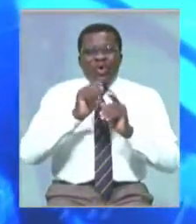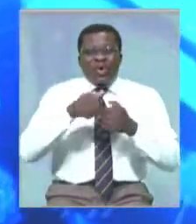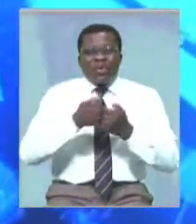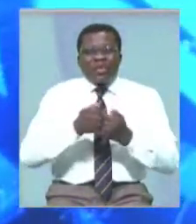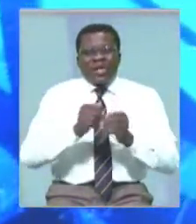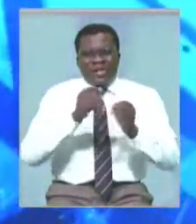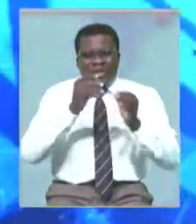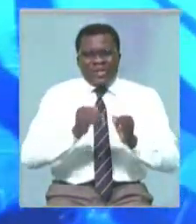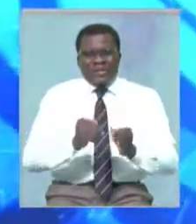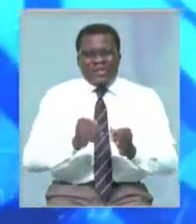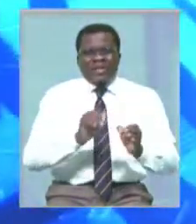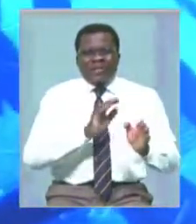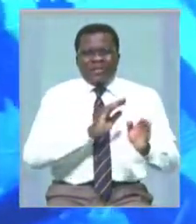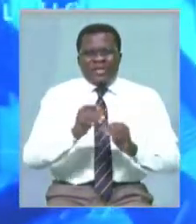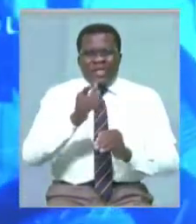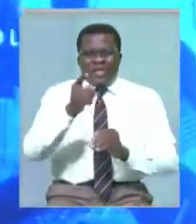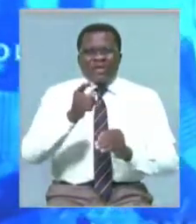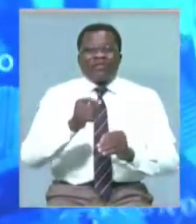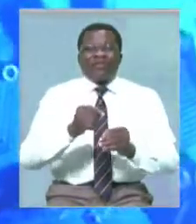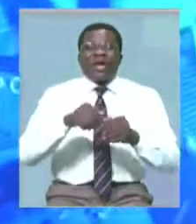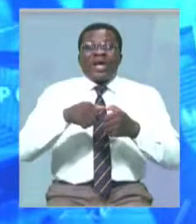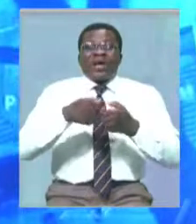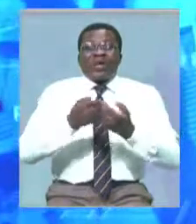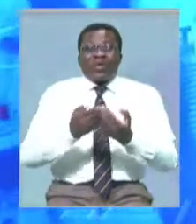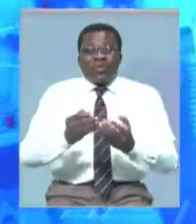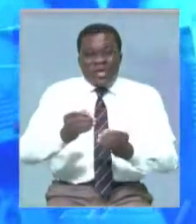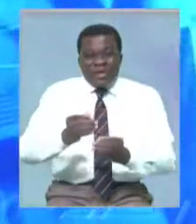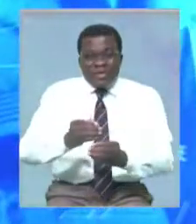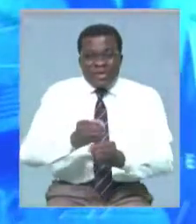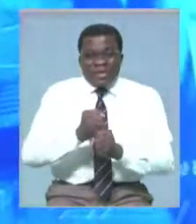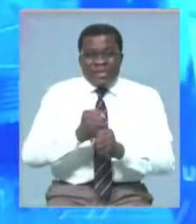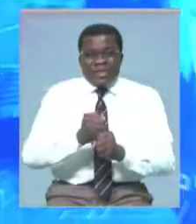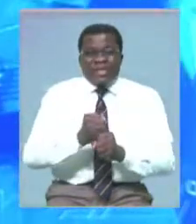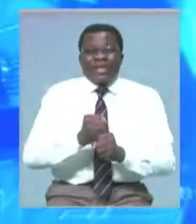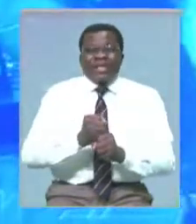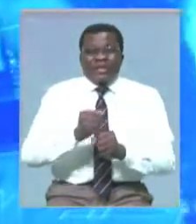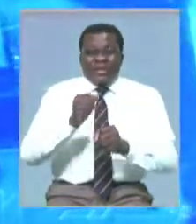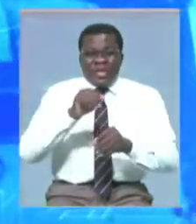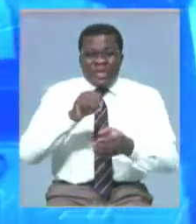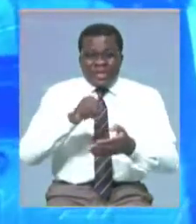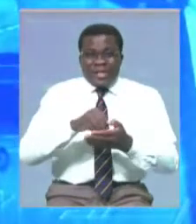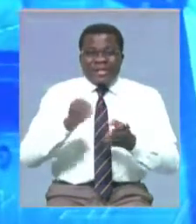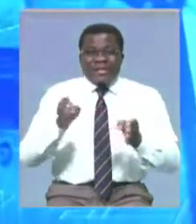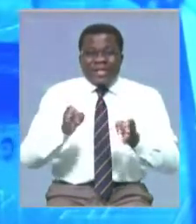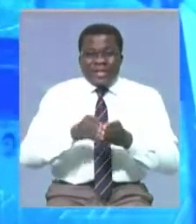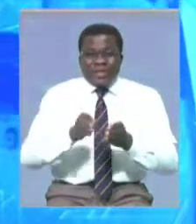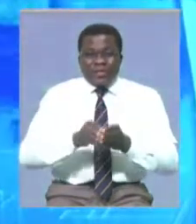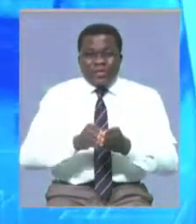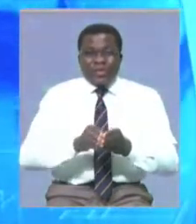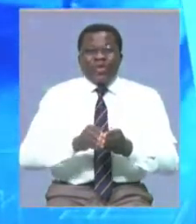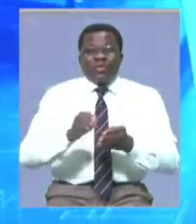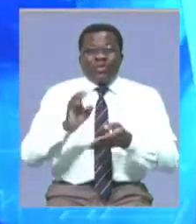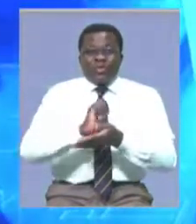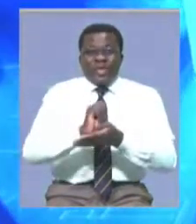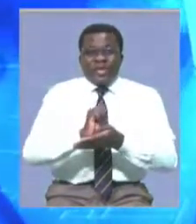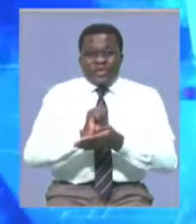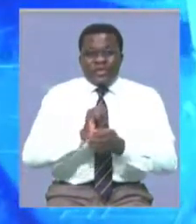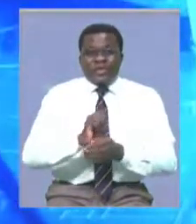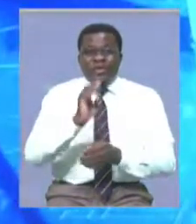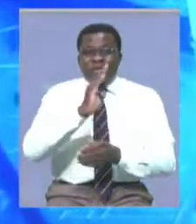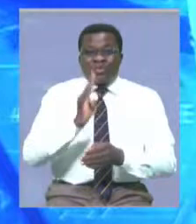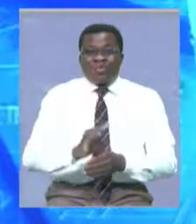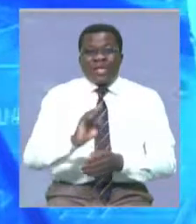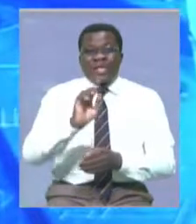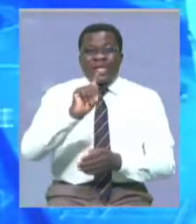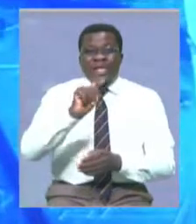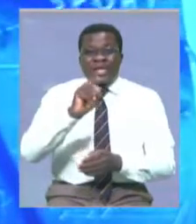Ayosso nous font un rapide tour d'horizon sur les points forts de ce retour de Bénin Top 10 qui a fini